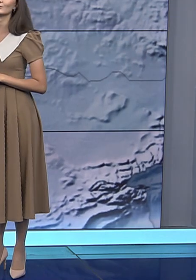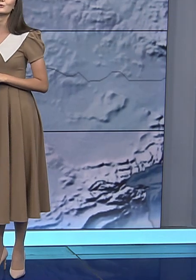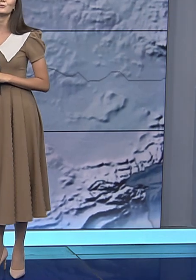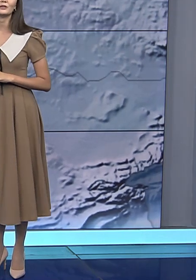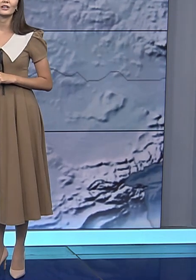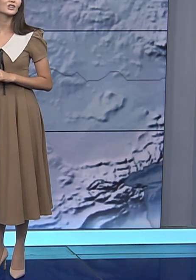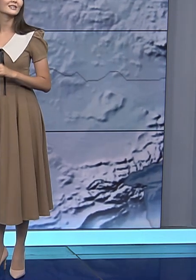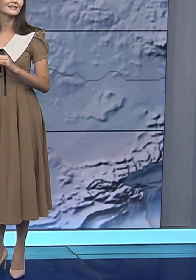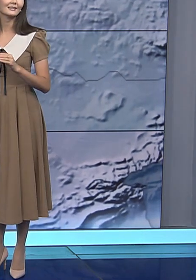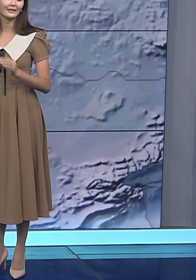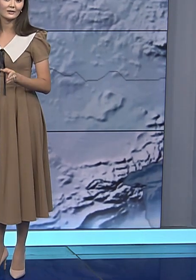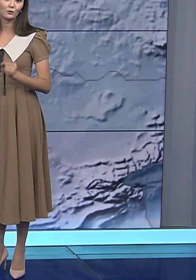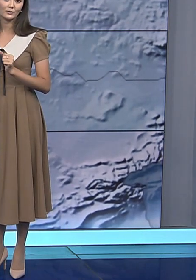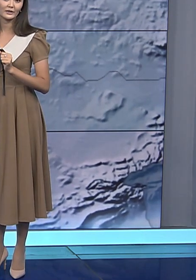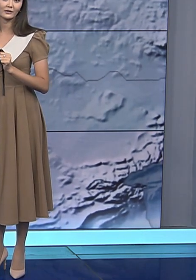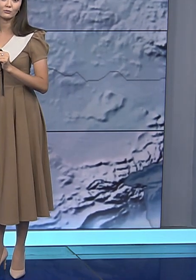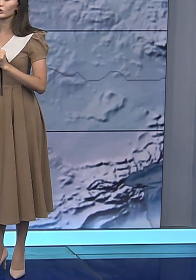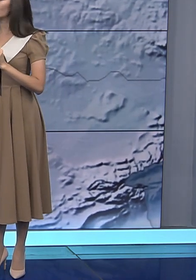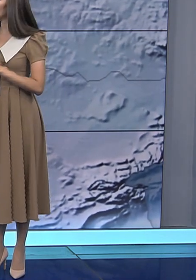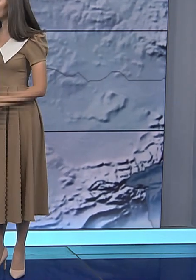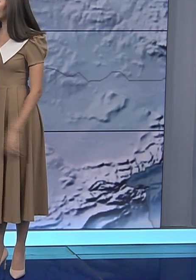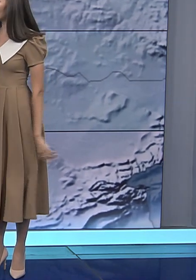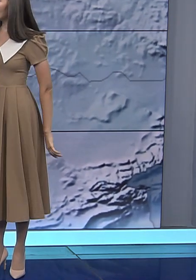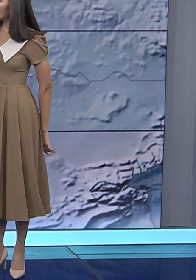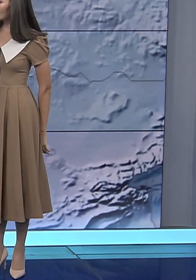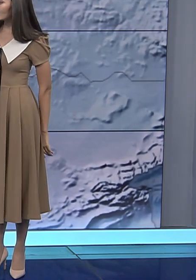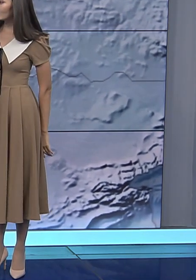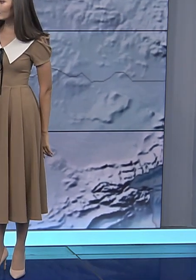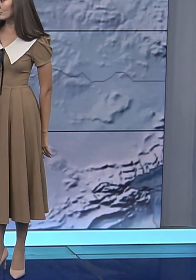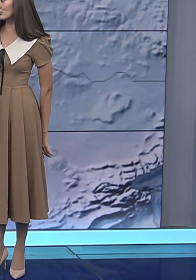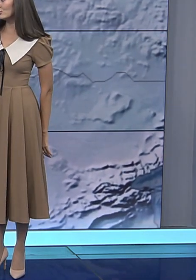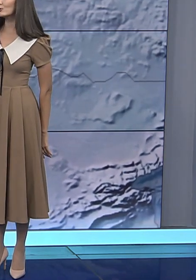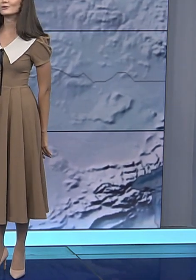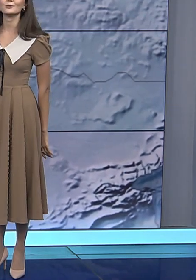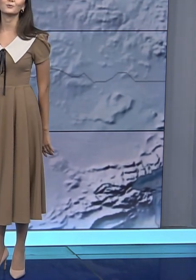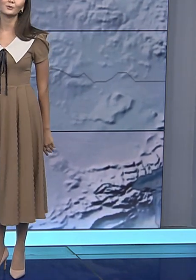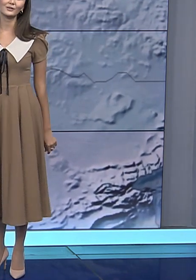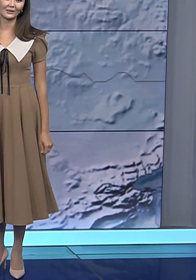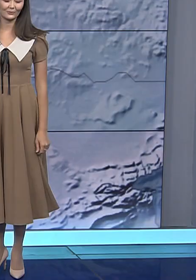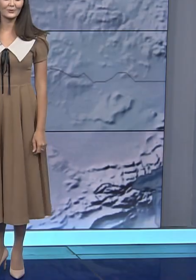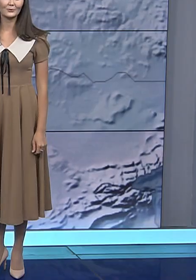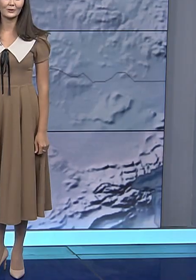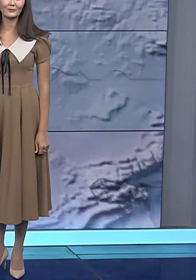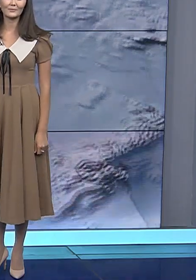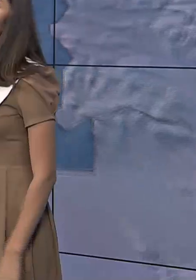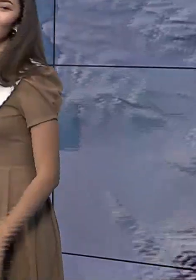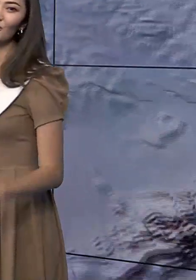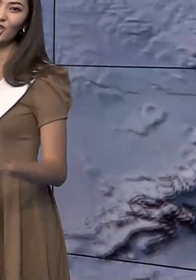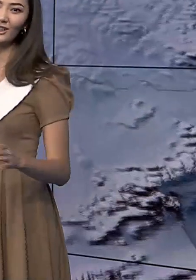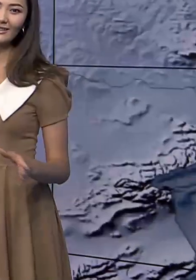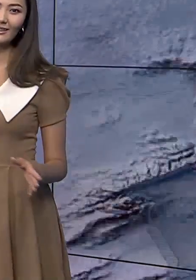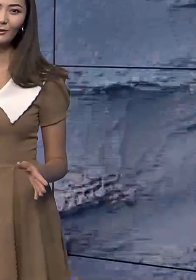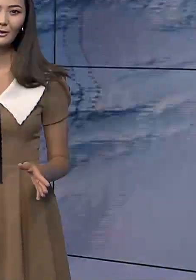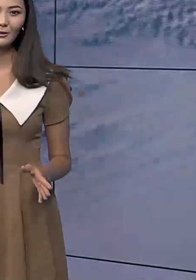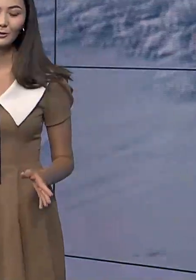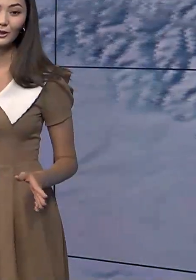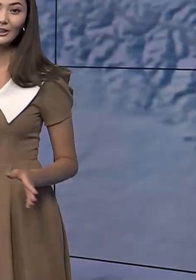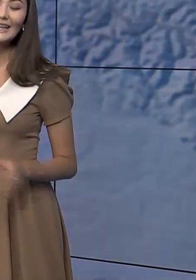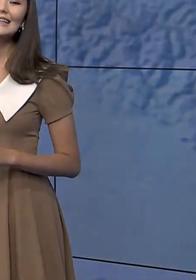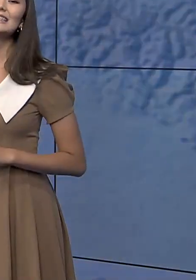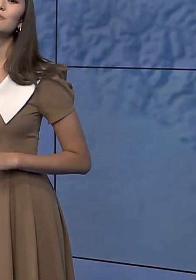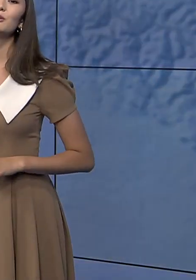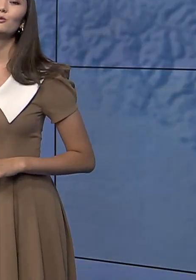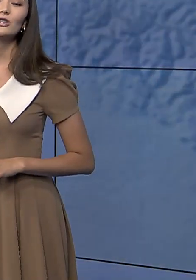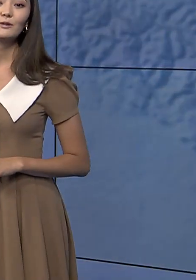14 градус төмен. Жезқазғанда синоптиктердің болжамы бойынша қар жауады, күндіз 3, түнде 10 градус суық. Еліміздің шығысында күн ала